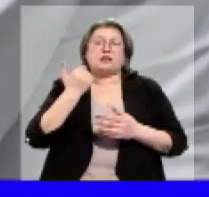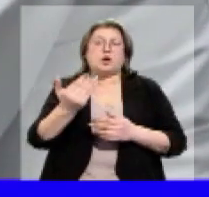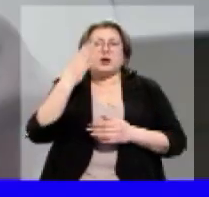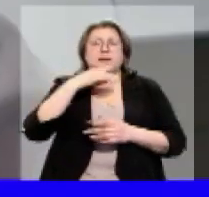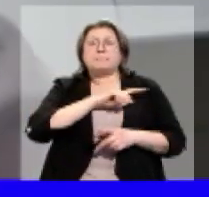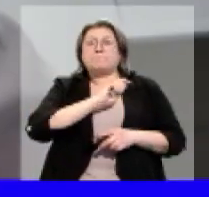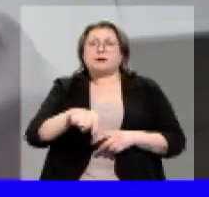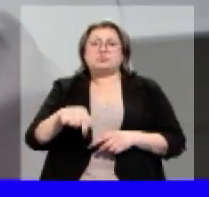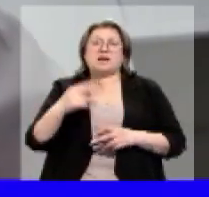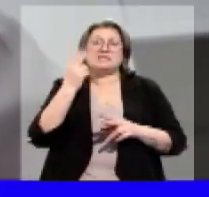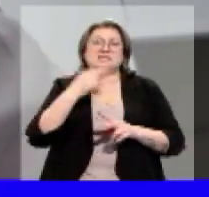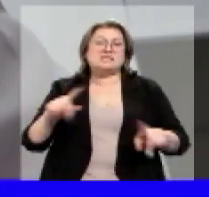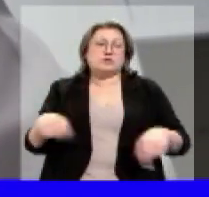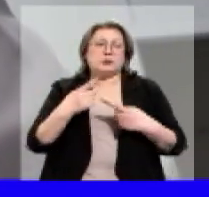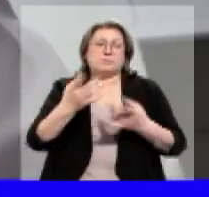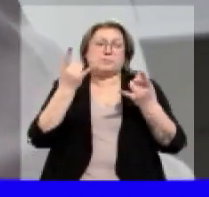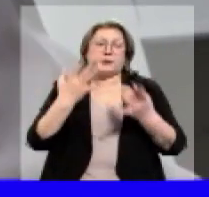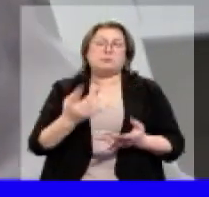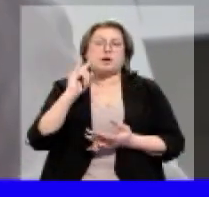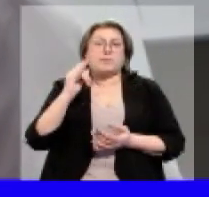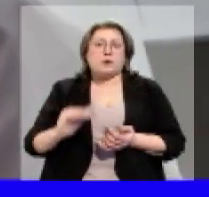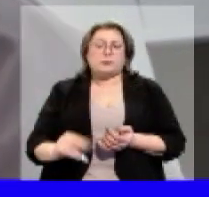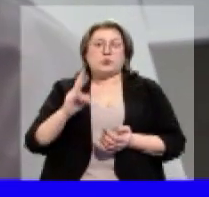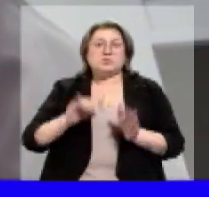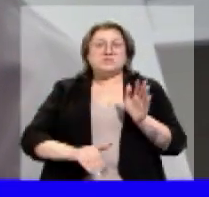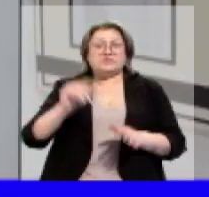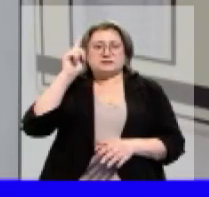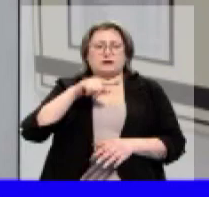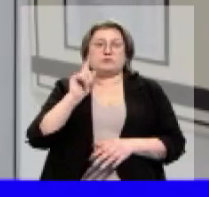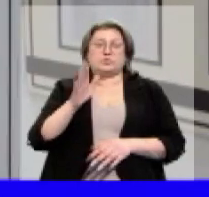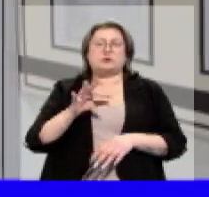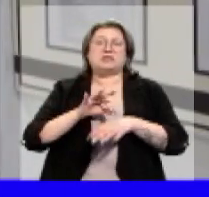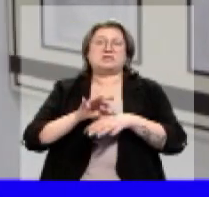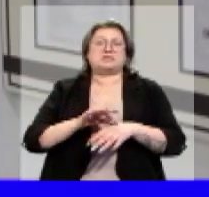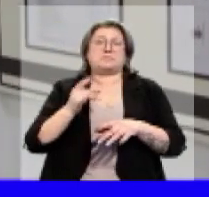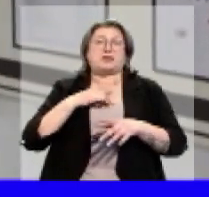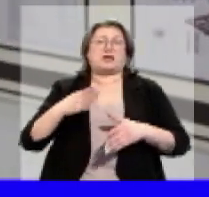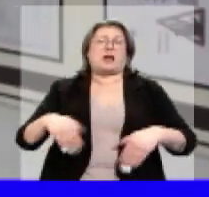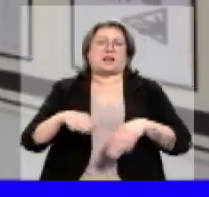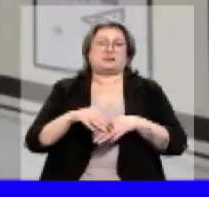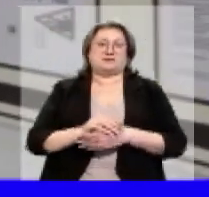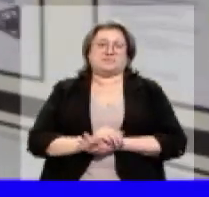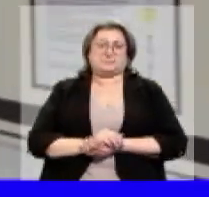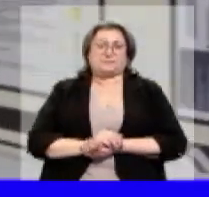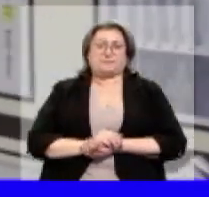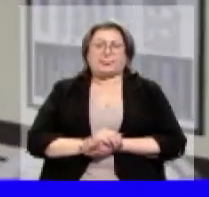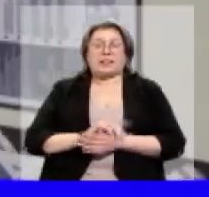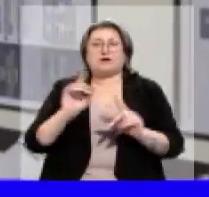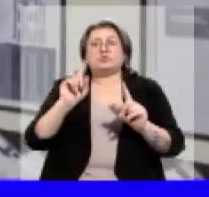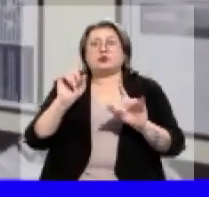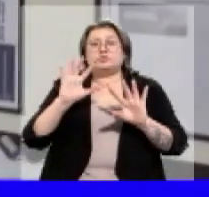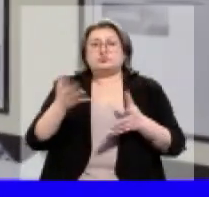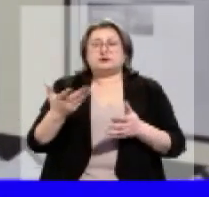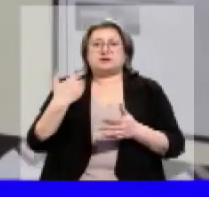родители приехали сюда на целину. Она была простым ребенком, но с детства знала, что будет носить белый халат. Что-то случилось